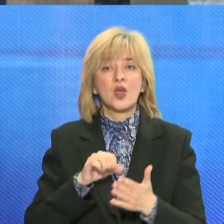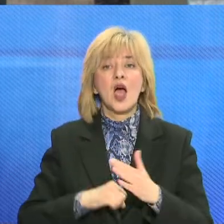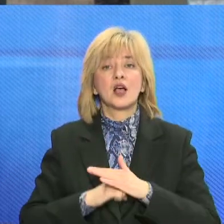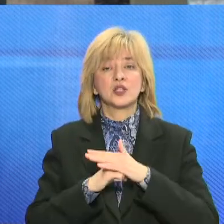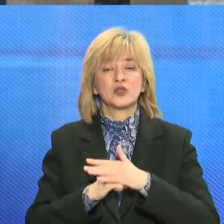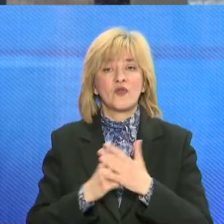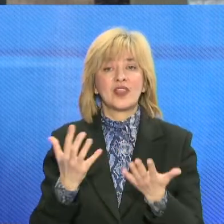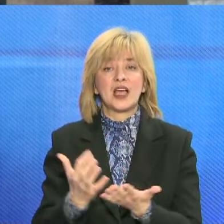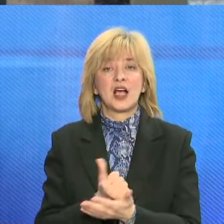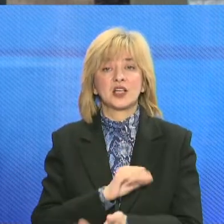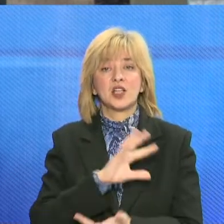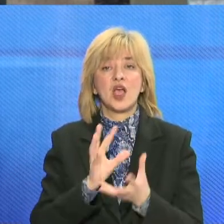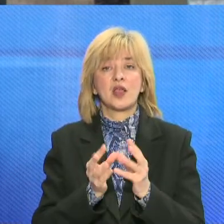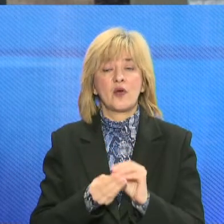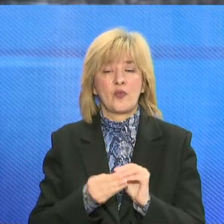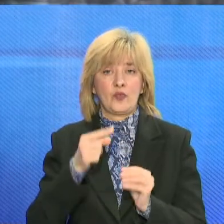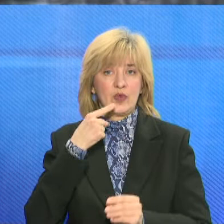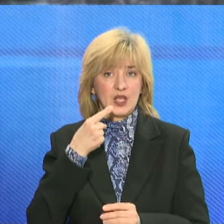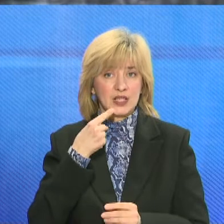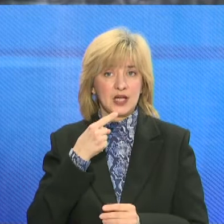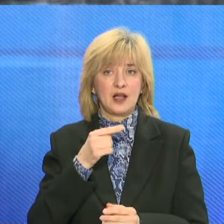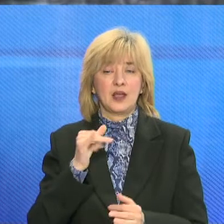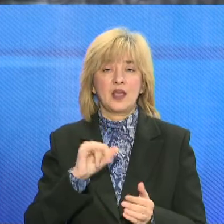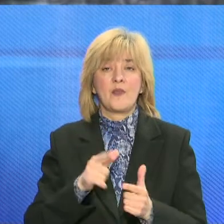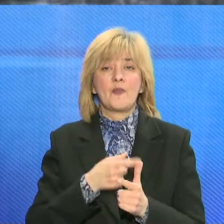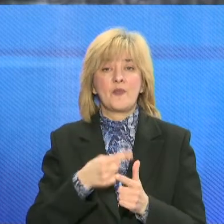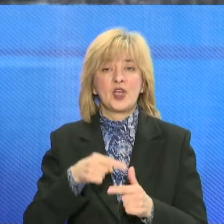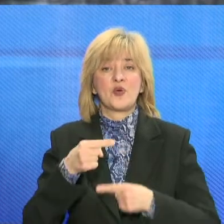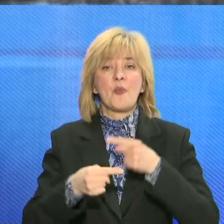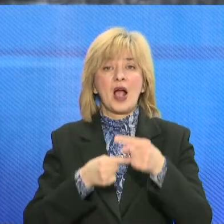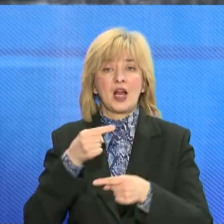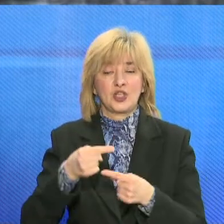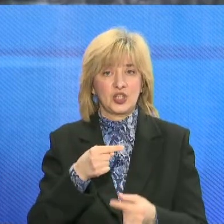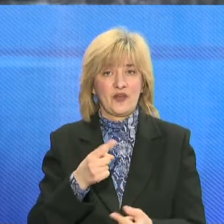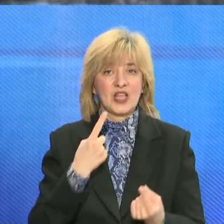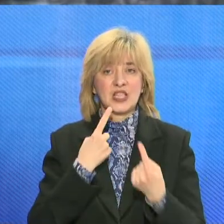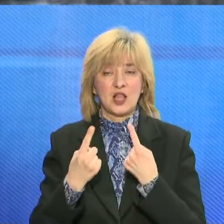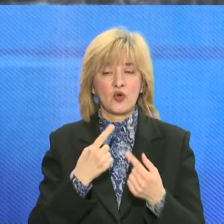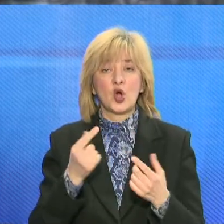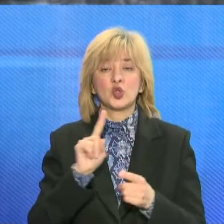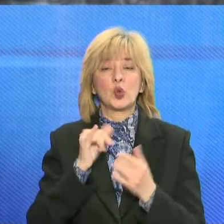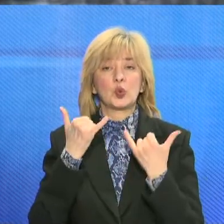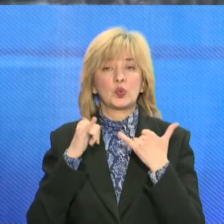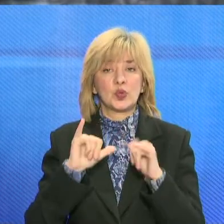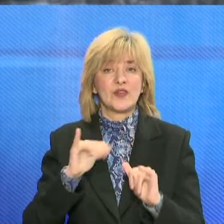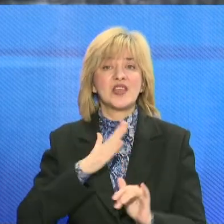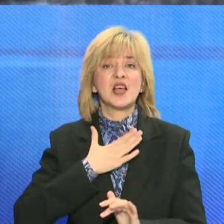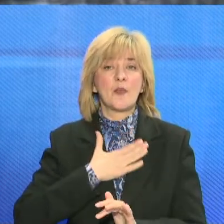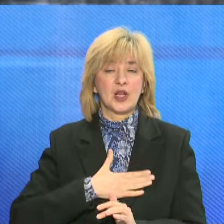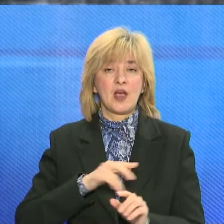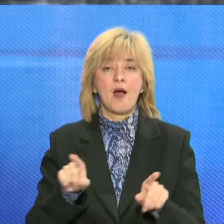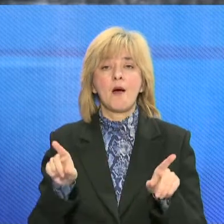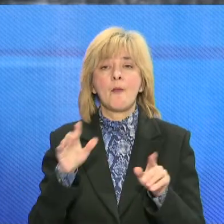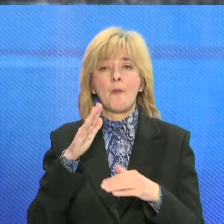этого межпоколенческого диалога. Вот вы знаете, что удивило и приятно удивило, практически